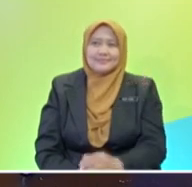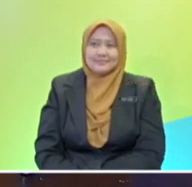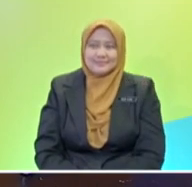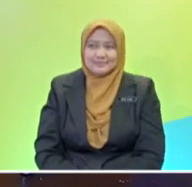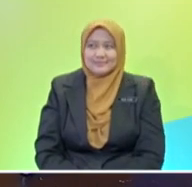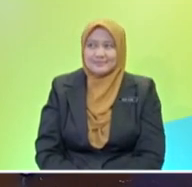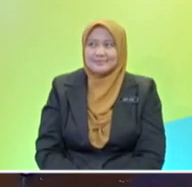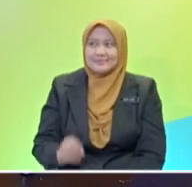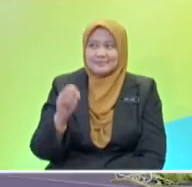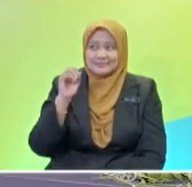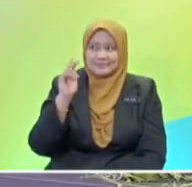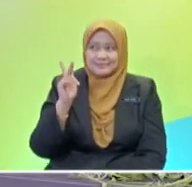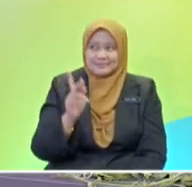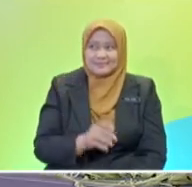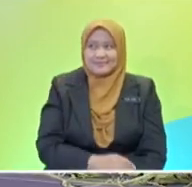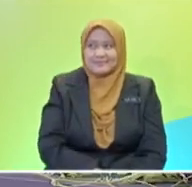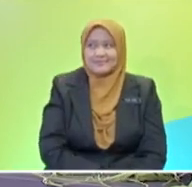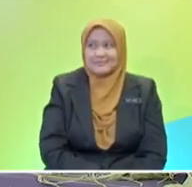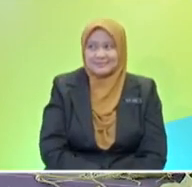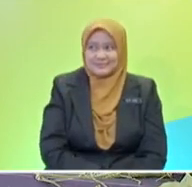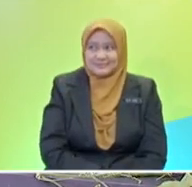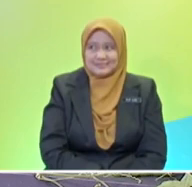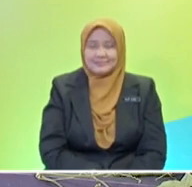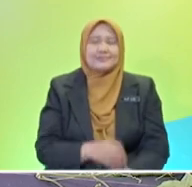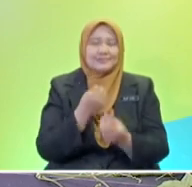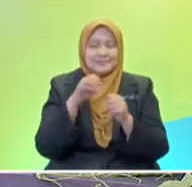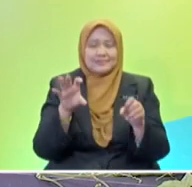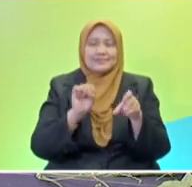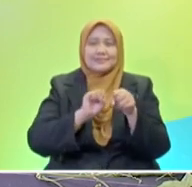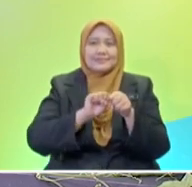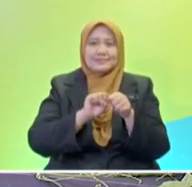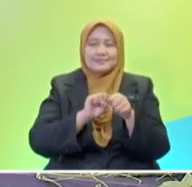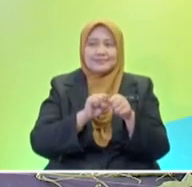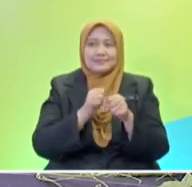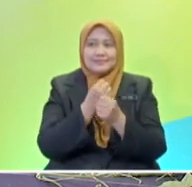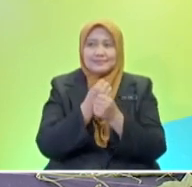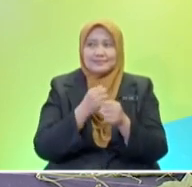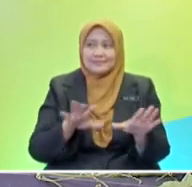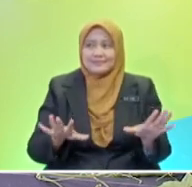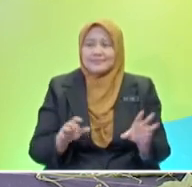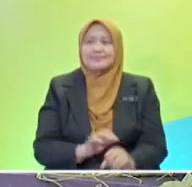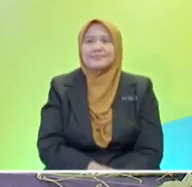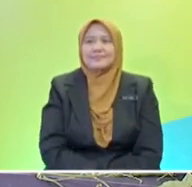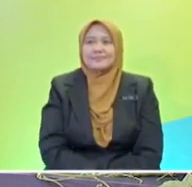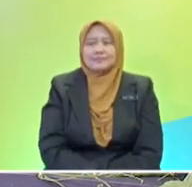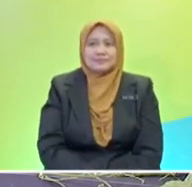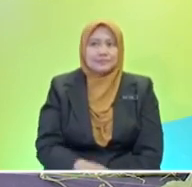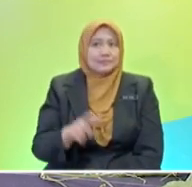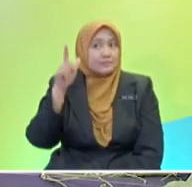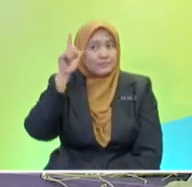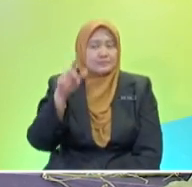10, 11, 12, 13, 14, 15. Dalam 15. Kiraan yang 15 dia dah dapat siapkan. Okey, mari kita tengok. Hijau,